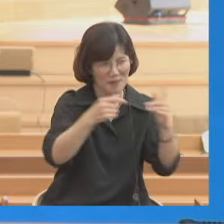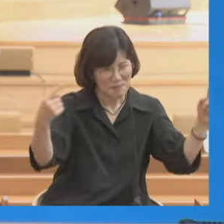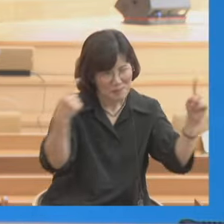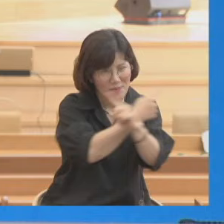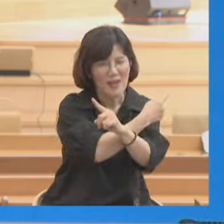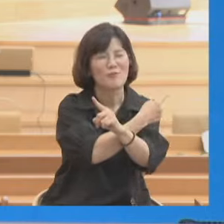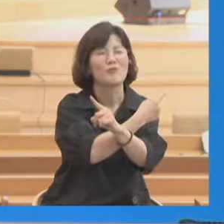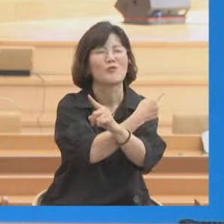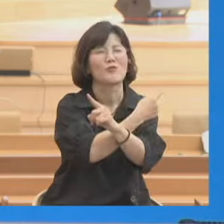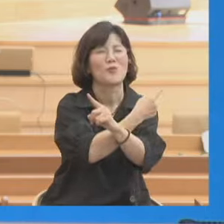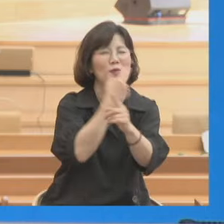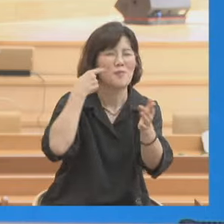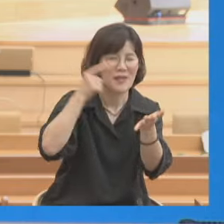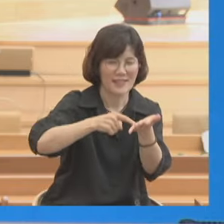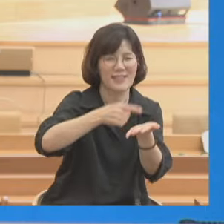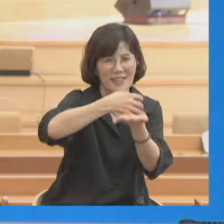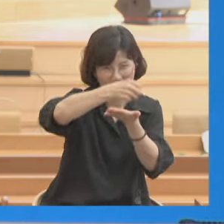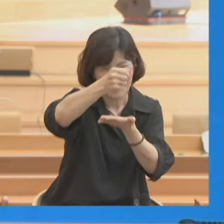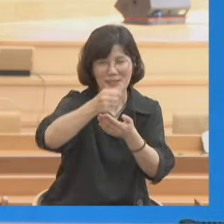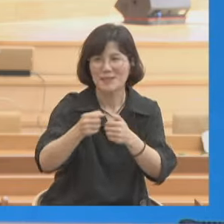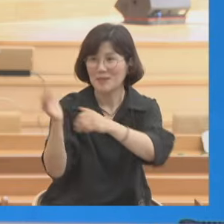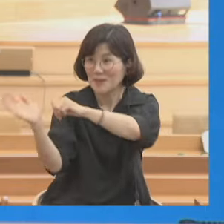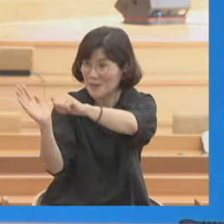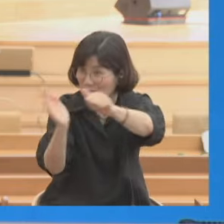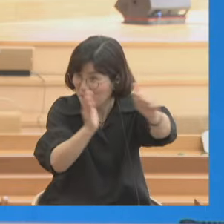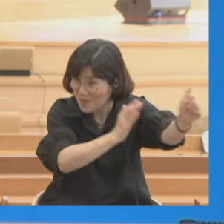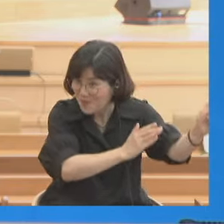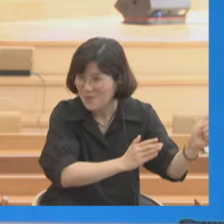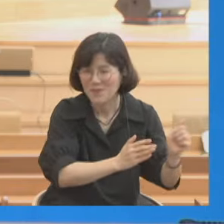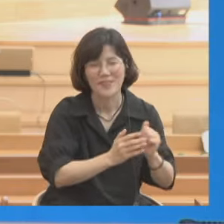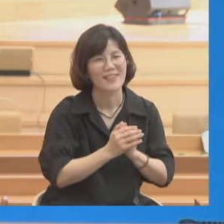발견하는 하나님의 종들 될 수 있기를 주 예수 이름으로 축원합니다. 아멘.